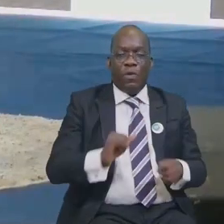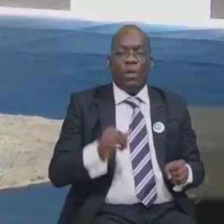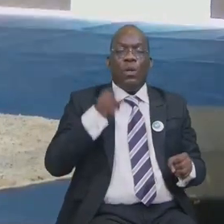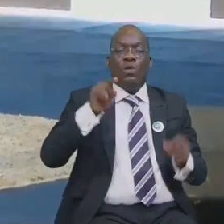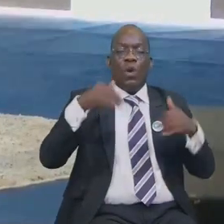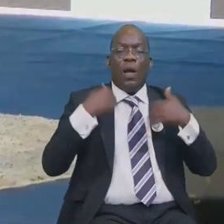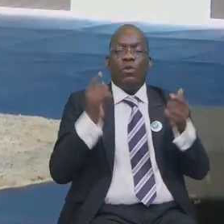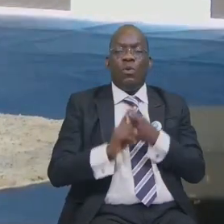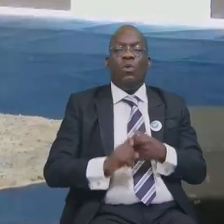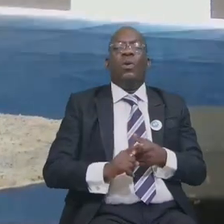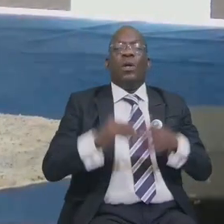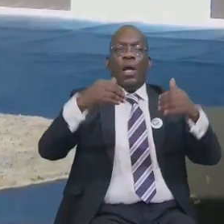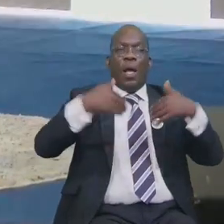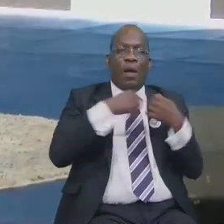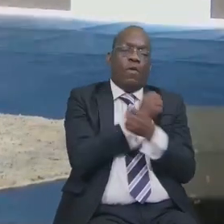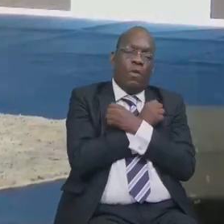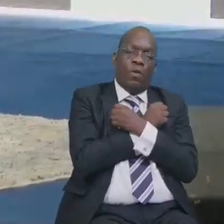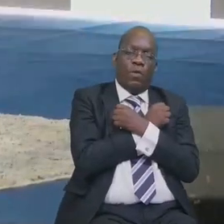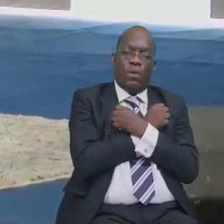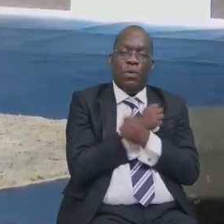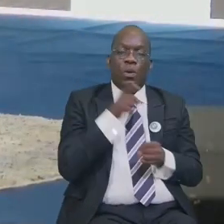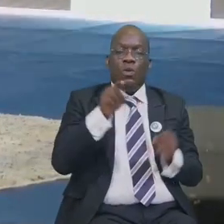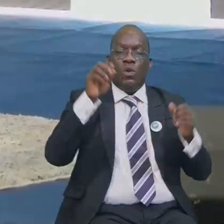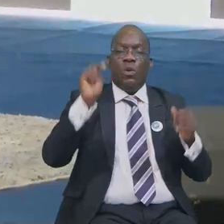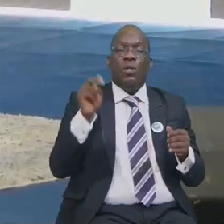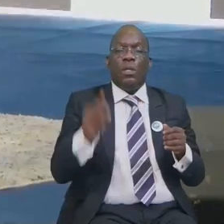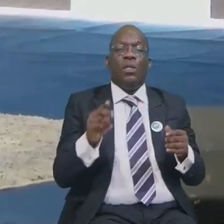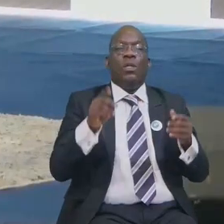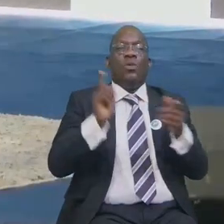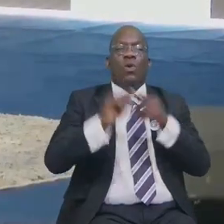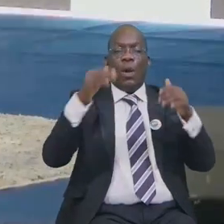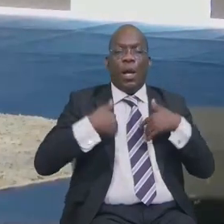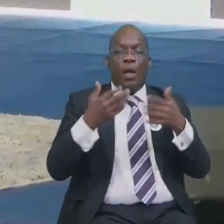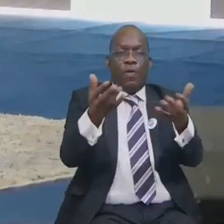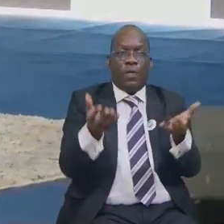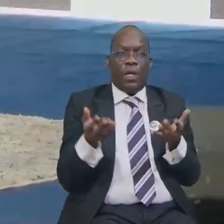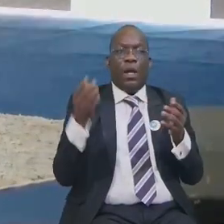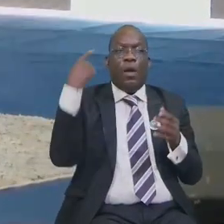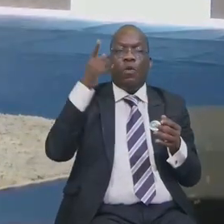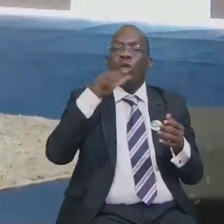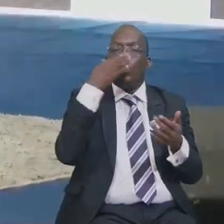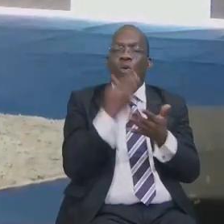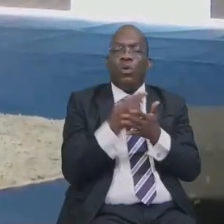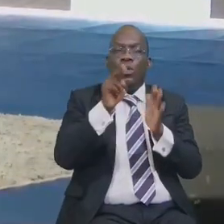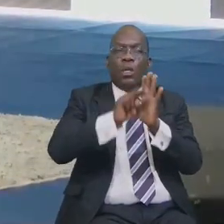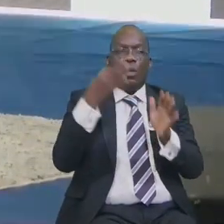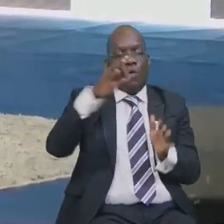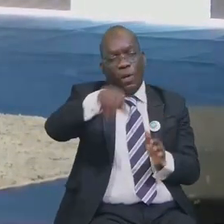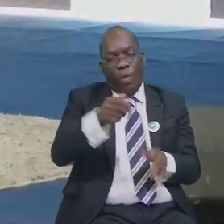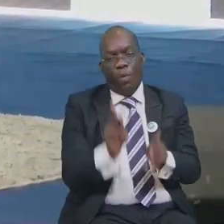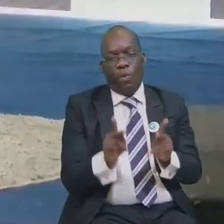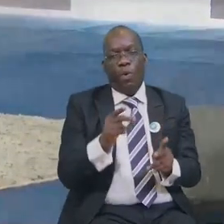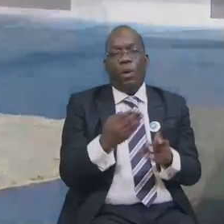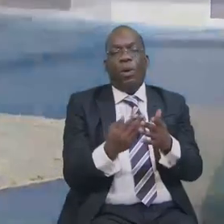passion, il te faut l'amour, il te faut le désir pour le bien des autres avant de